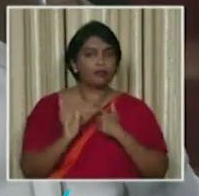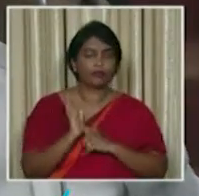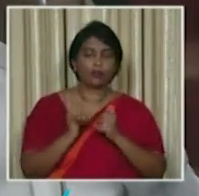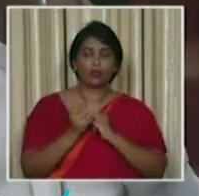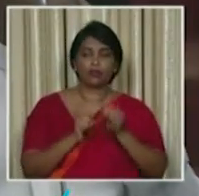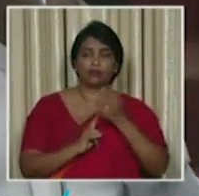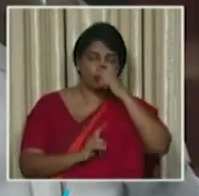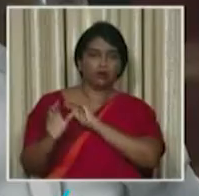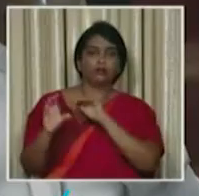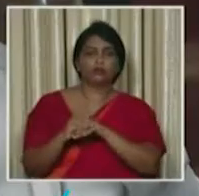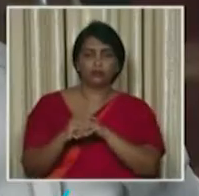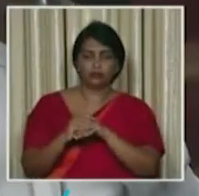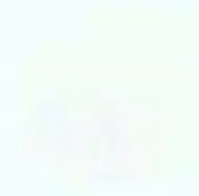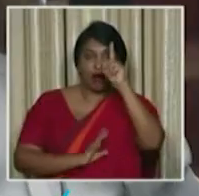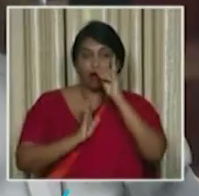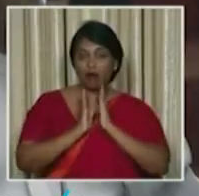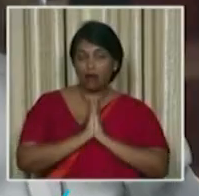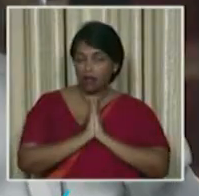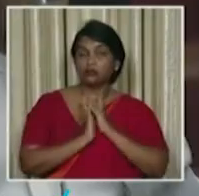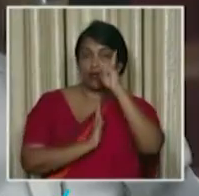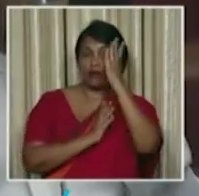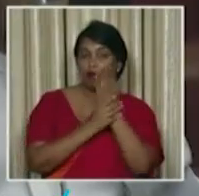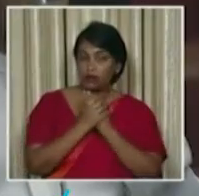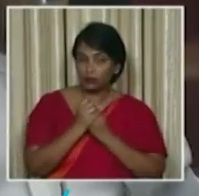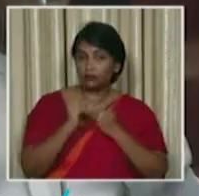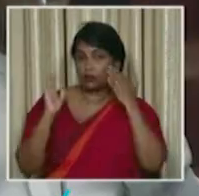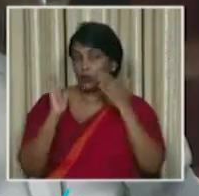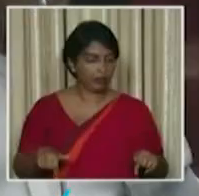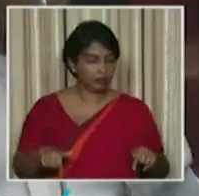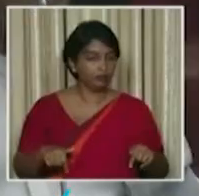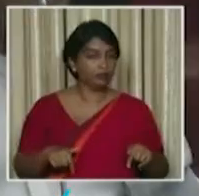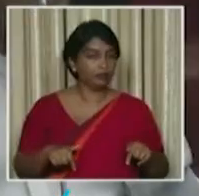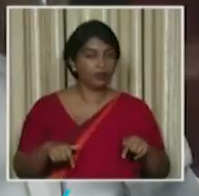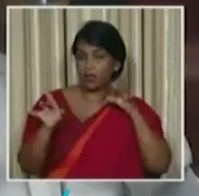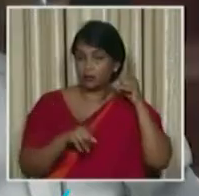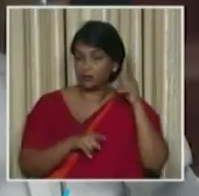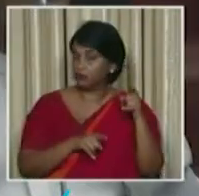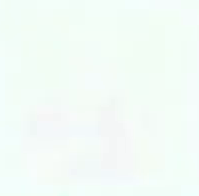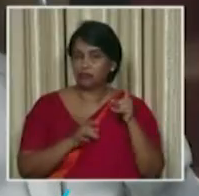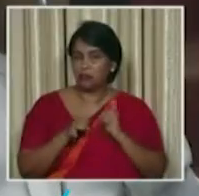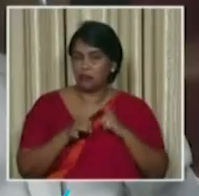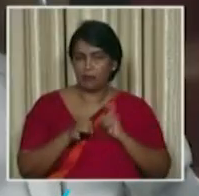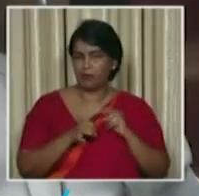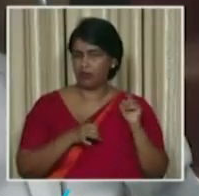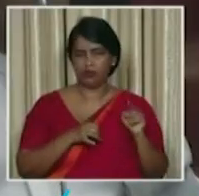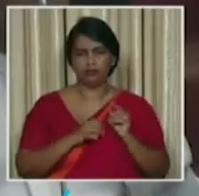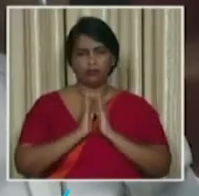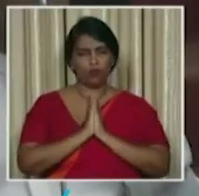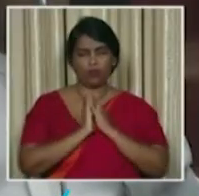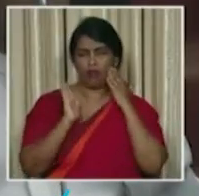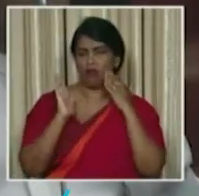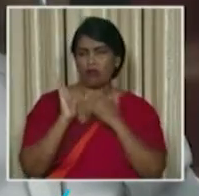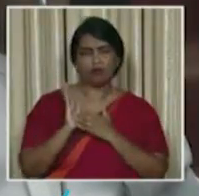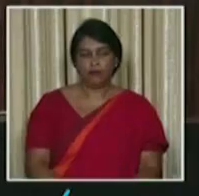සජිත් ප්‍රේමදාස පැතුමා වැදියැත්ලා ඒ ප්‍රශ්නේ විසඳුවා. ආගමට ලැජිදායකෙක් තෝරගන්න ඕන. මිහින්තලේ කරපු මේ ප්‍රශ්නේ මේක බෞද්ධාගම පෝෂණය